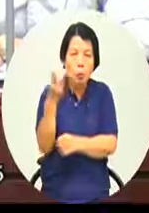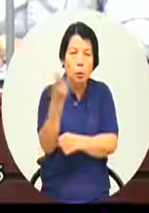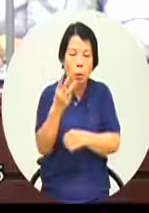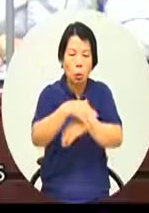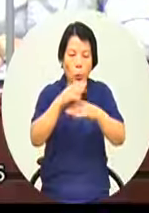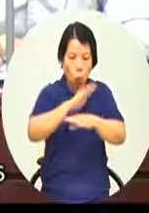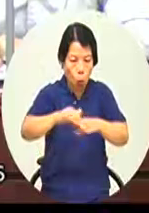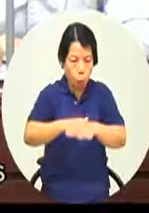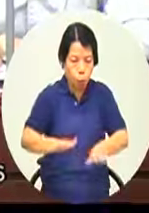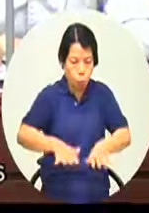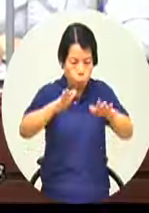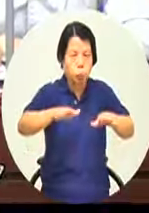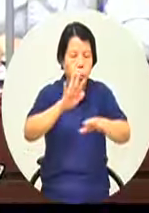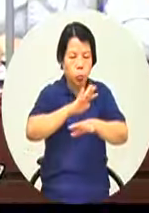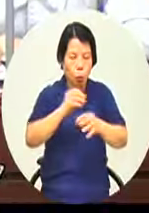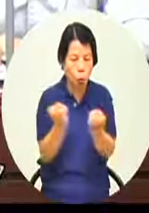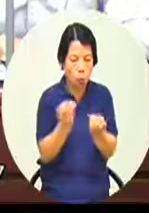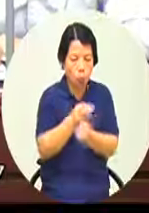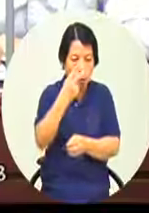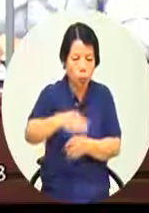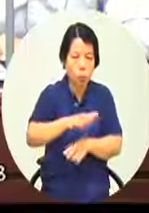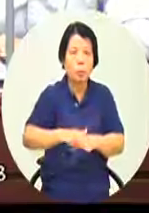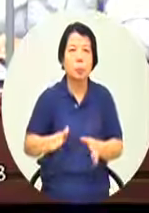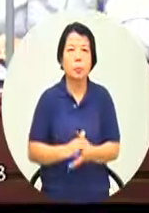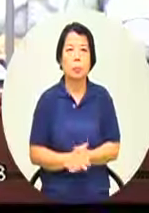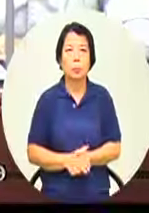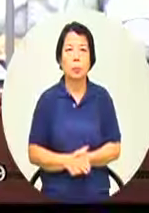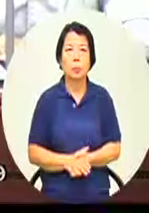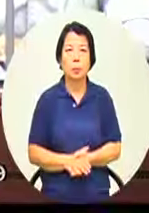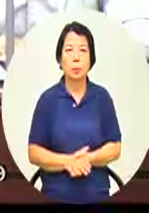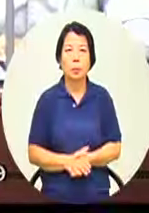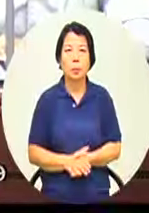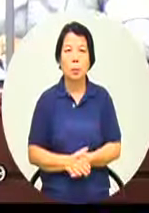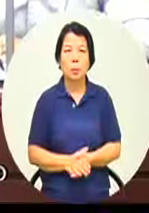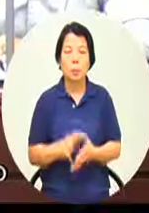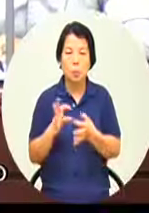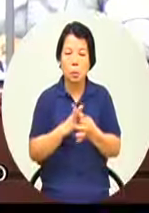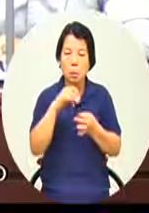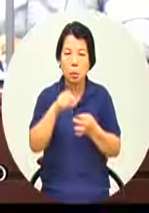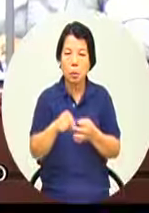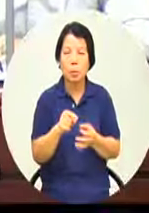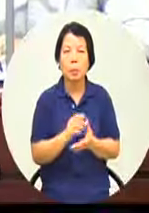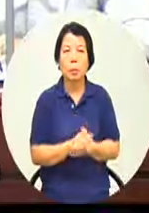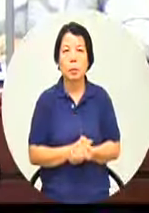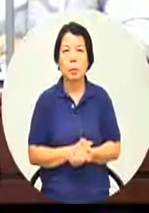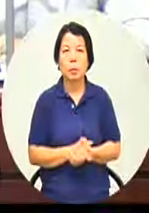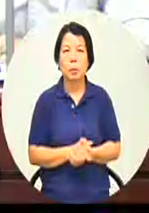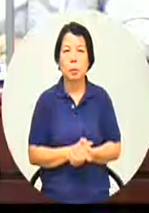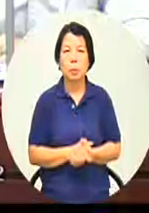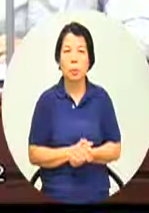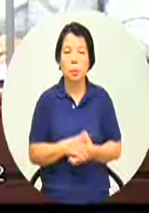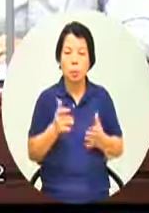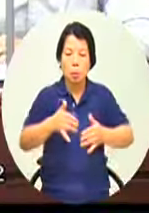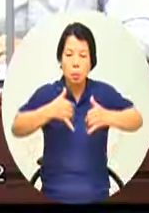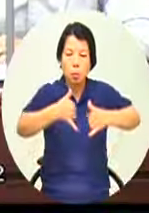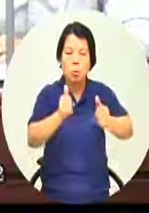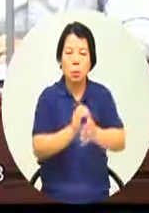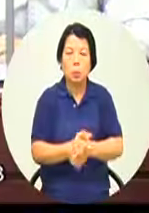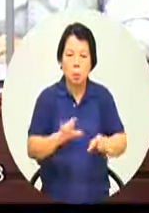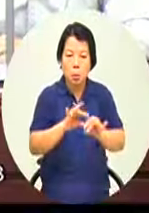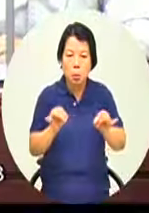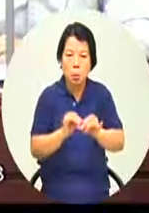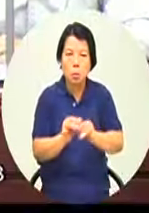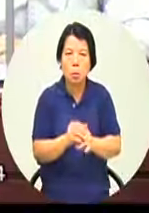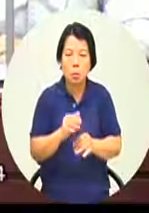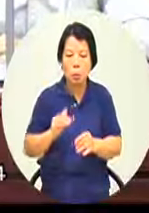水的这个状况， 所以还是免不了积水的。 对，因为它的这个道路，它的地表的高层